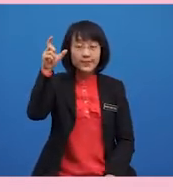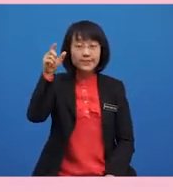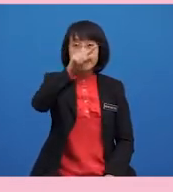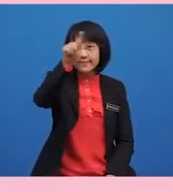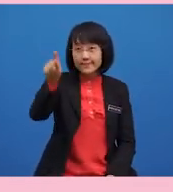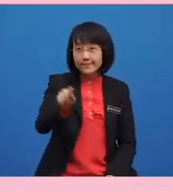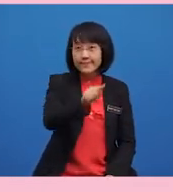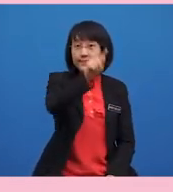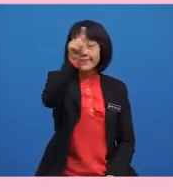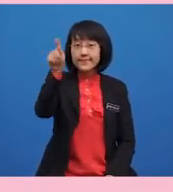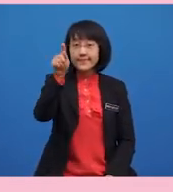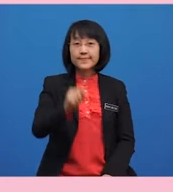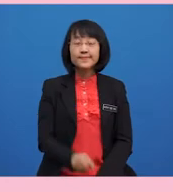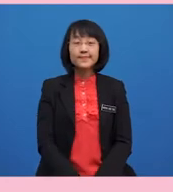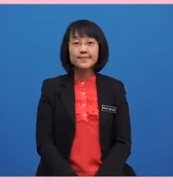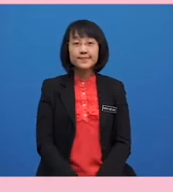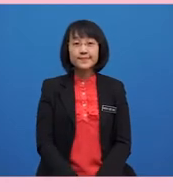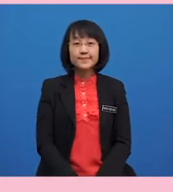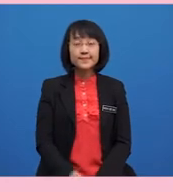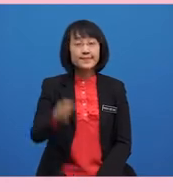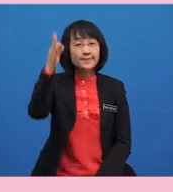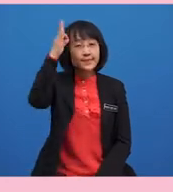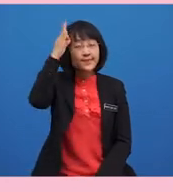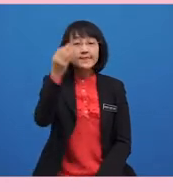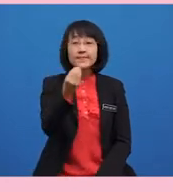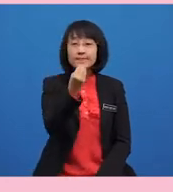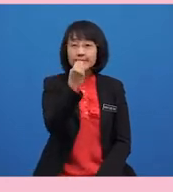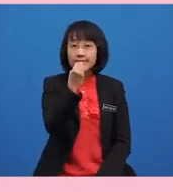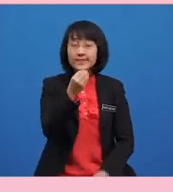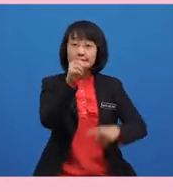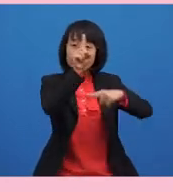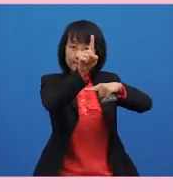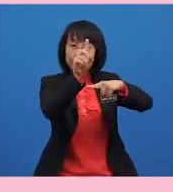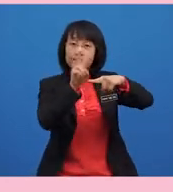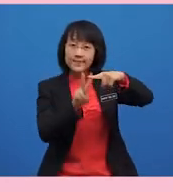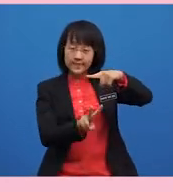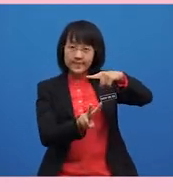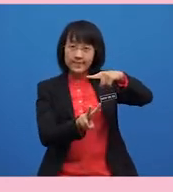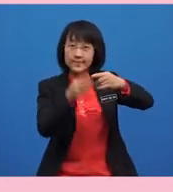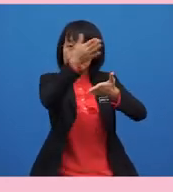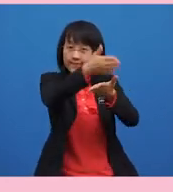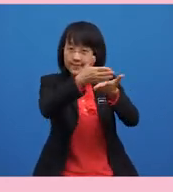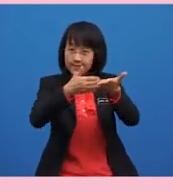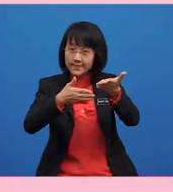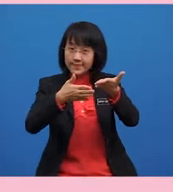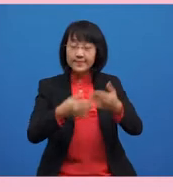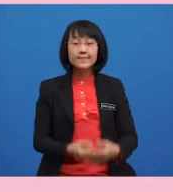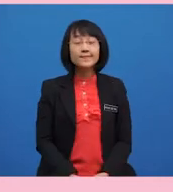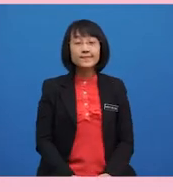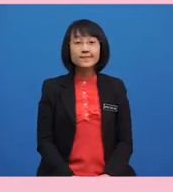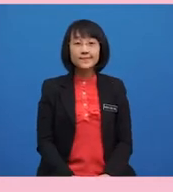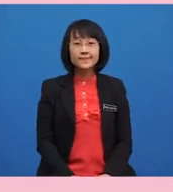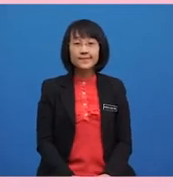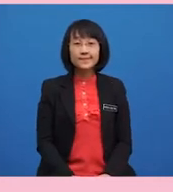bentuk bulatan. Francis makan satu per dua kuih bulan itu. Ini